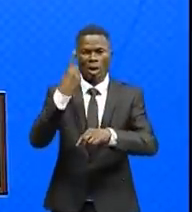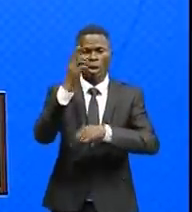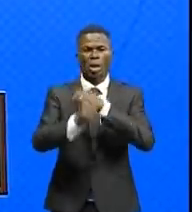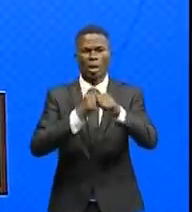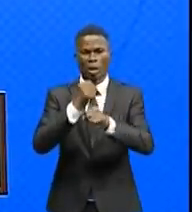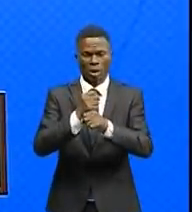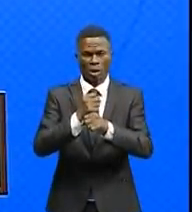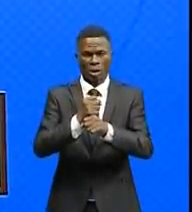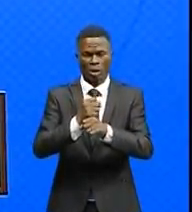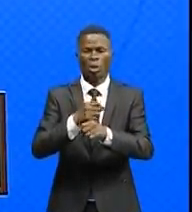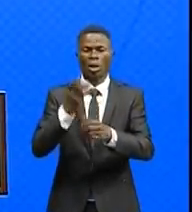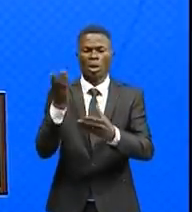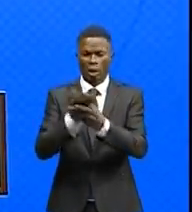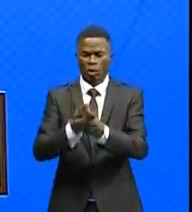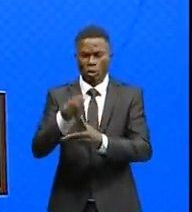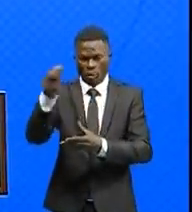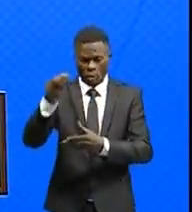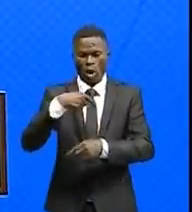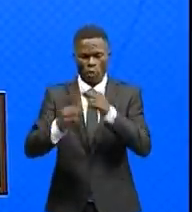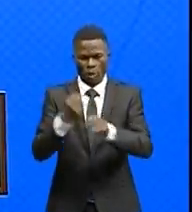à compter de la délivrance du titre.